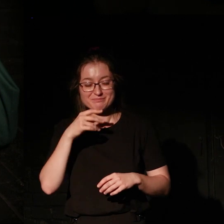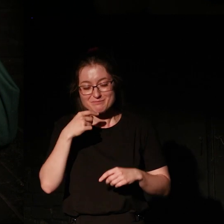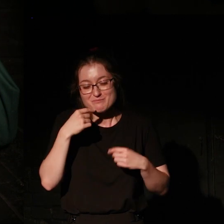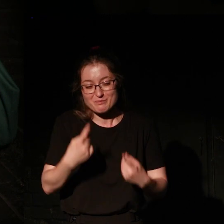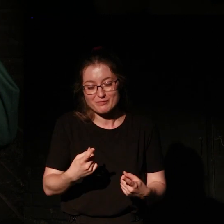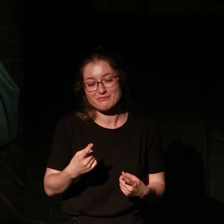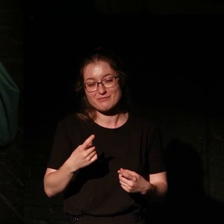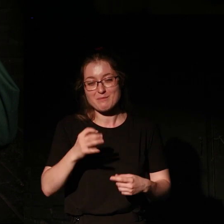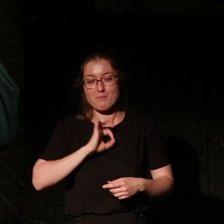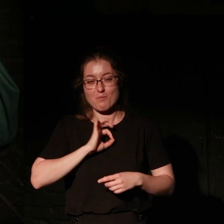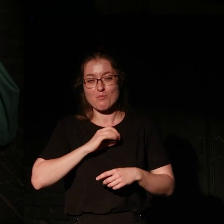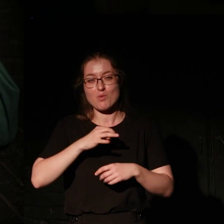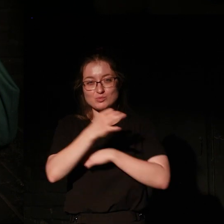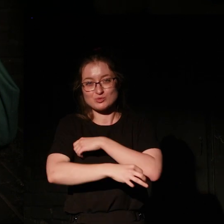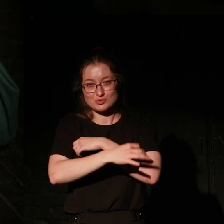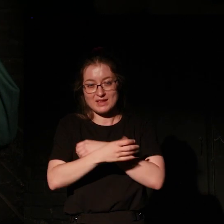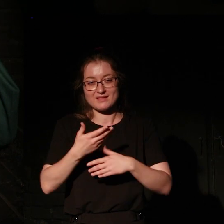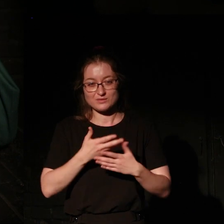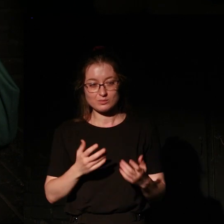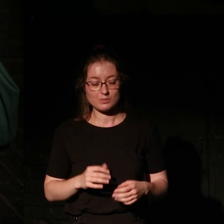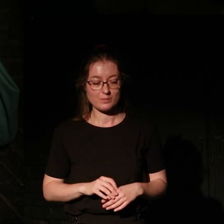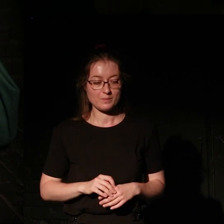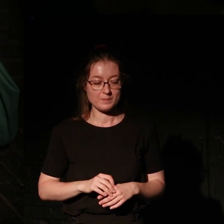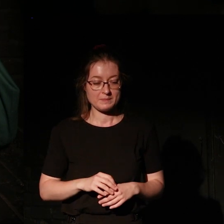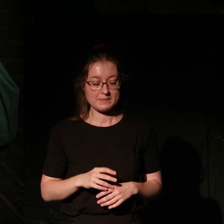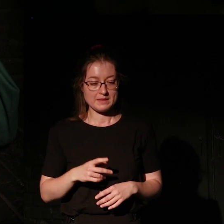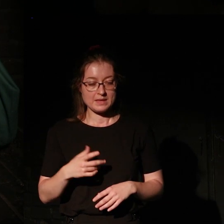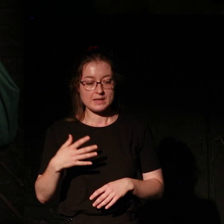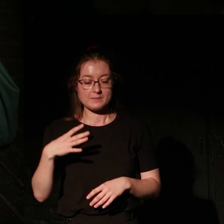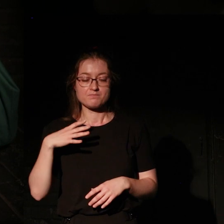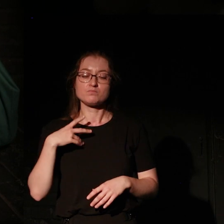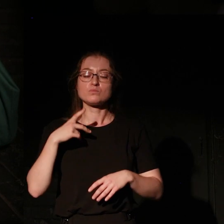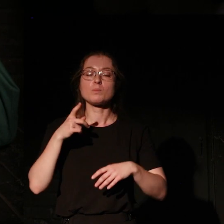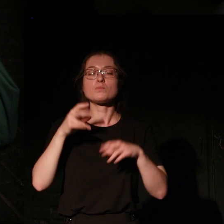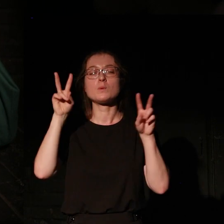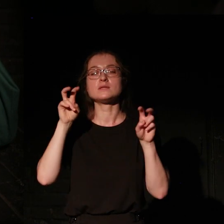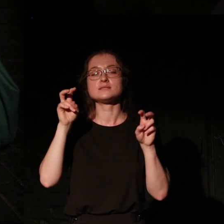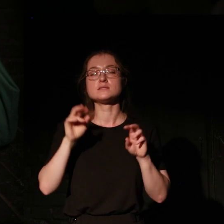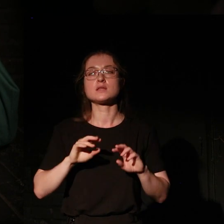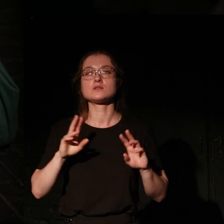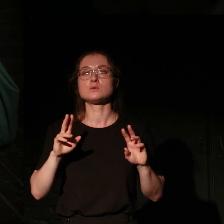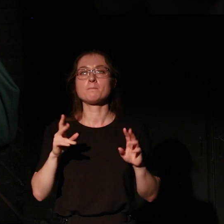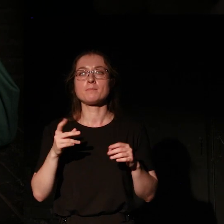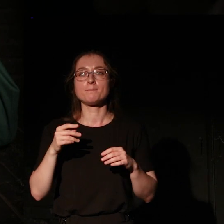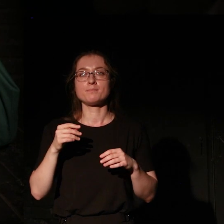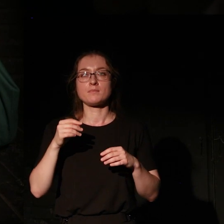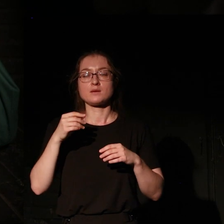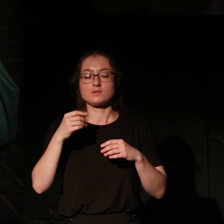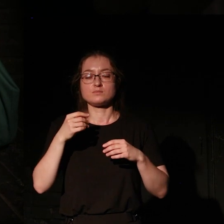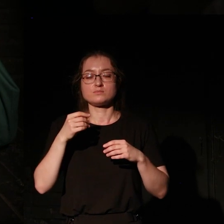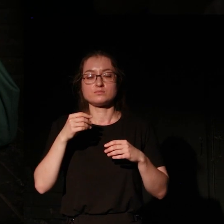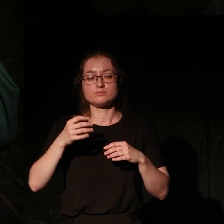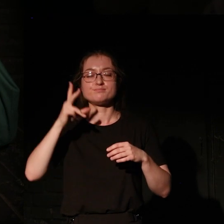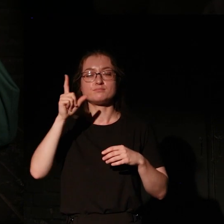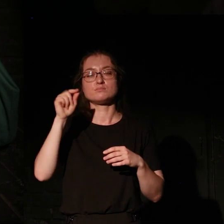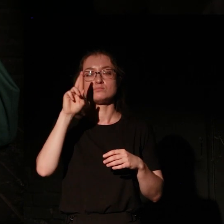z przedmowy do ksiąg biblijnych Marcina Lutra, bardzo dobrze obrazujący właśnie, jak